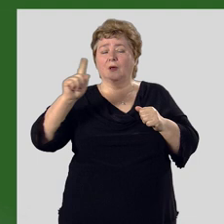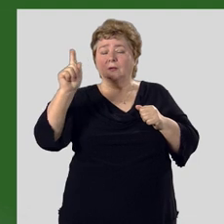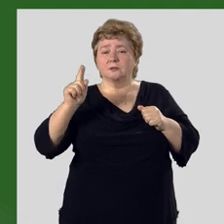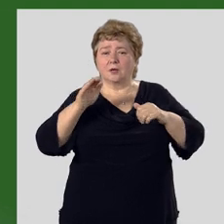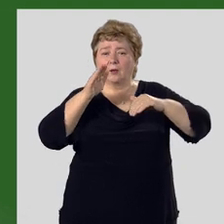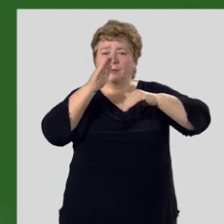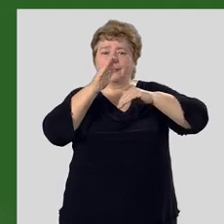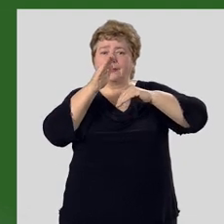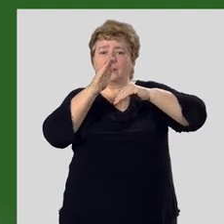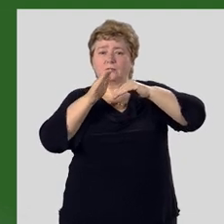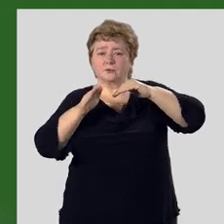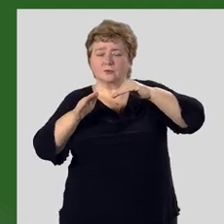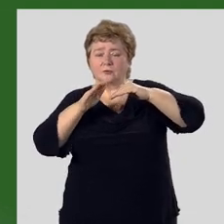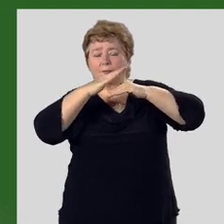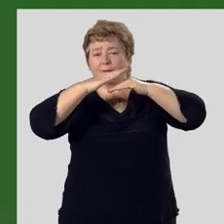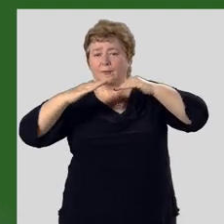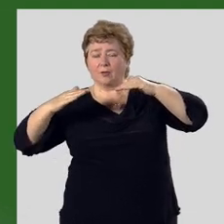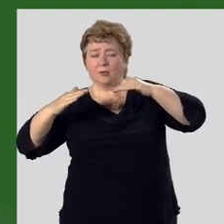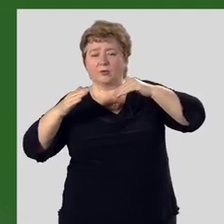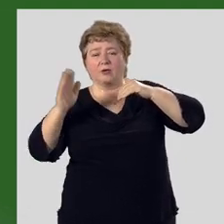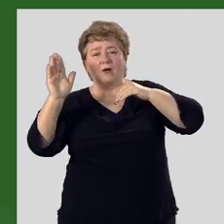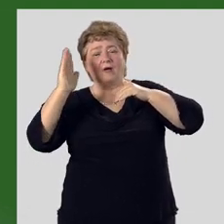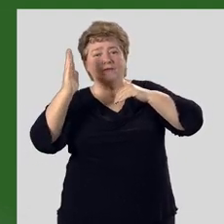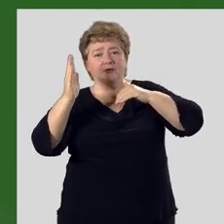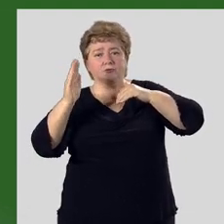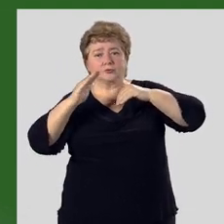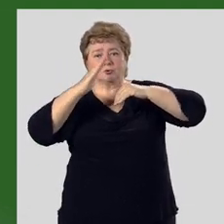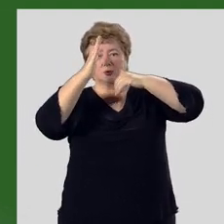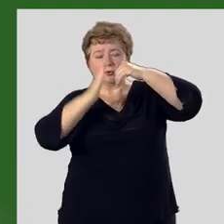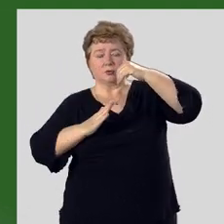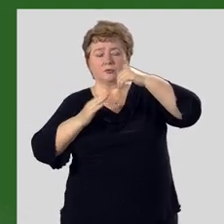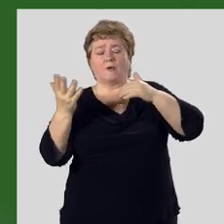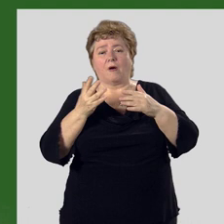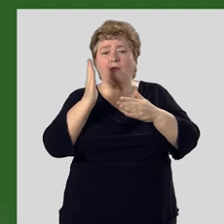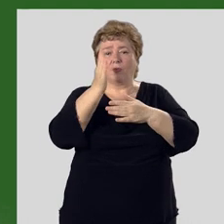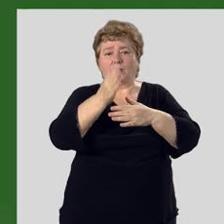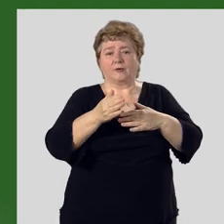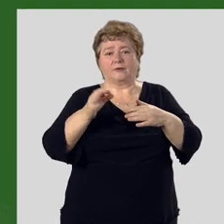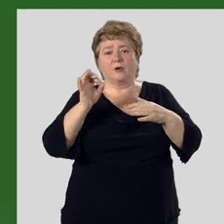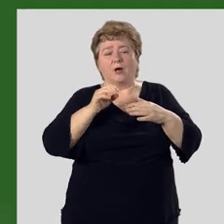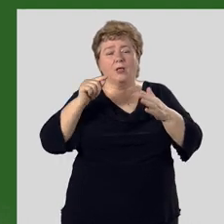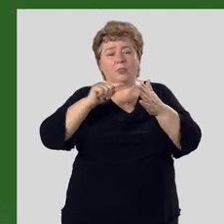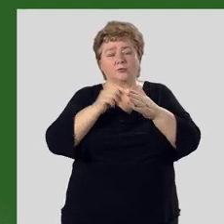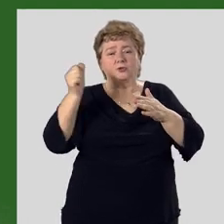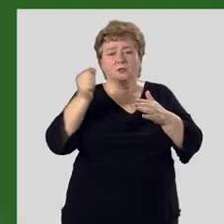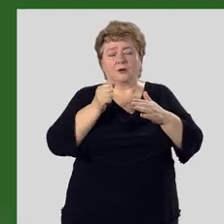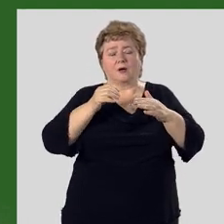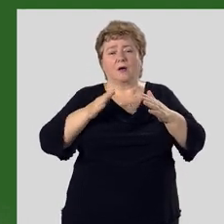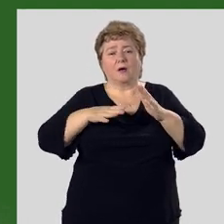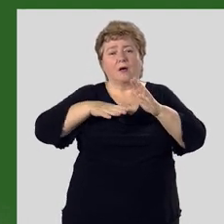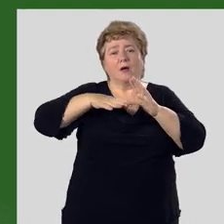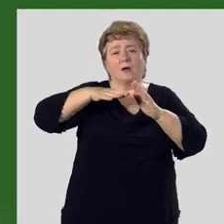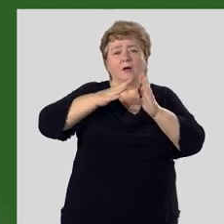Западный склон пологий, восточный крутой. В каком направлении от точки А